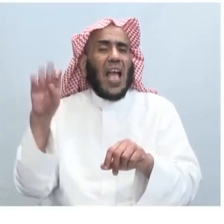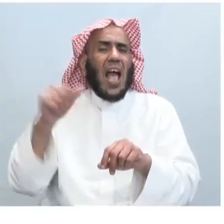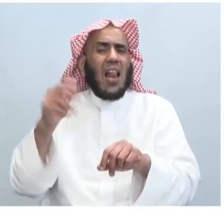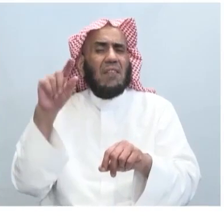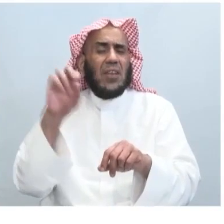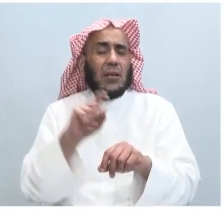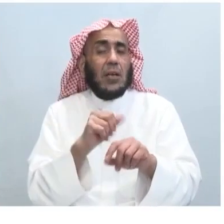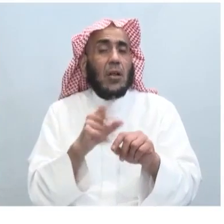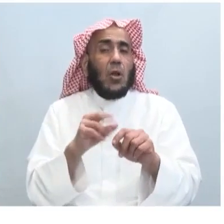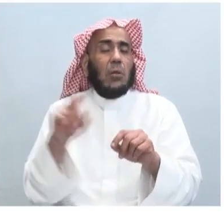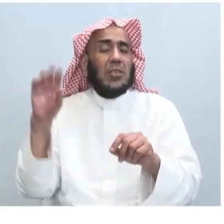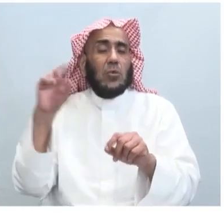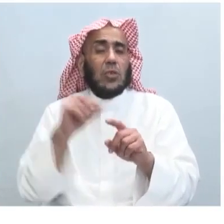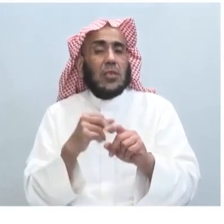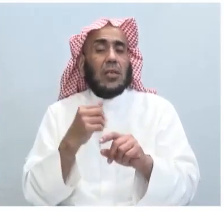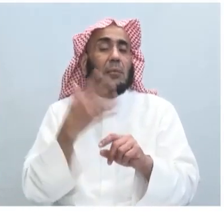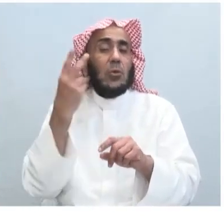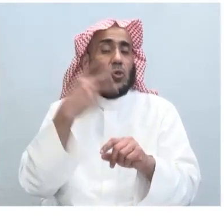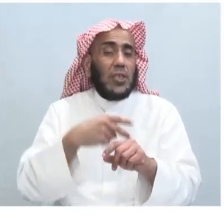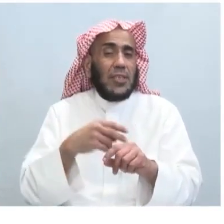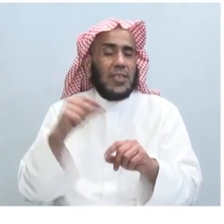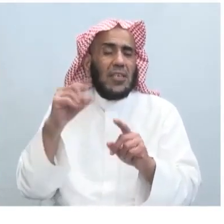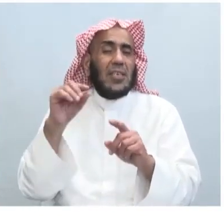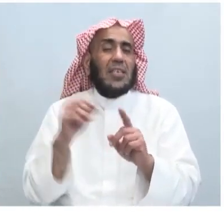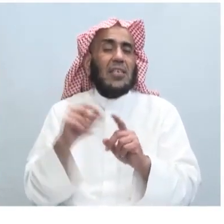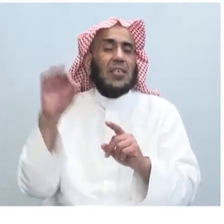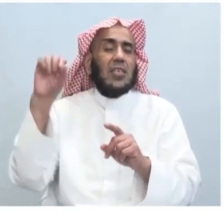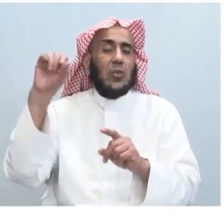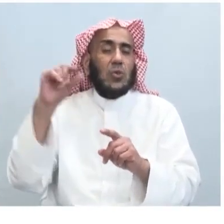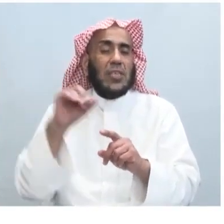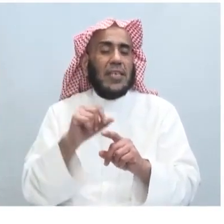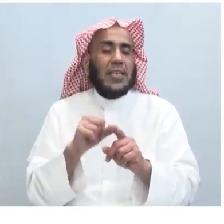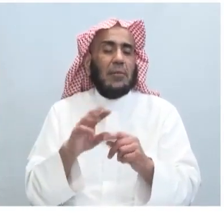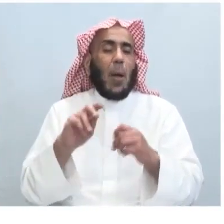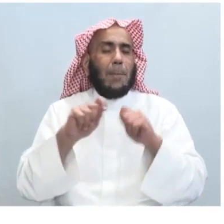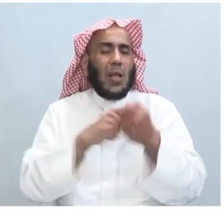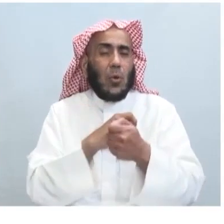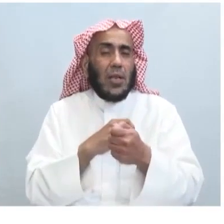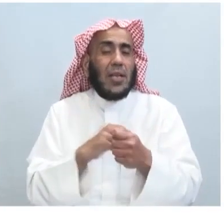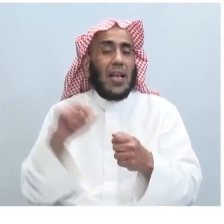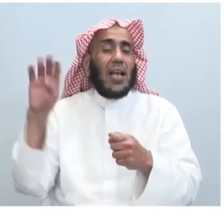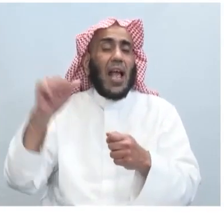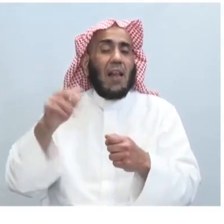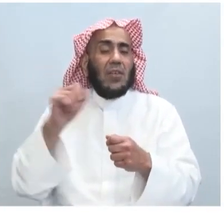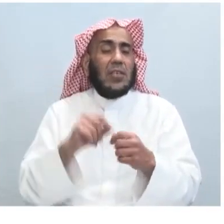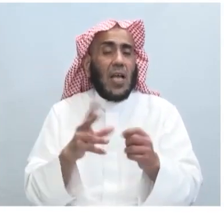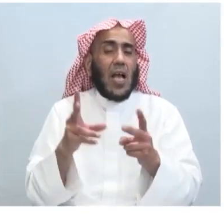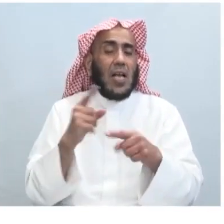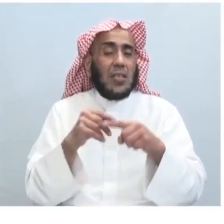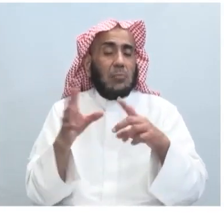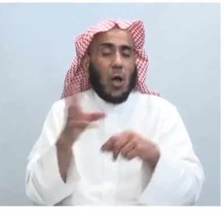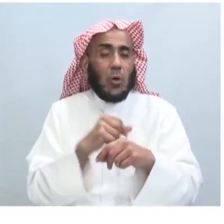نقول انها بالسليلوز 25 درجه سليلوزيه عندما اقوم بتحويلها الى كلفن ساجمع